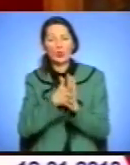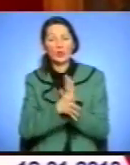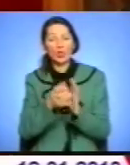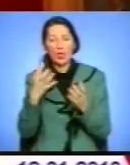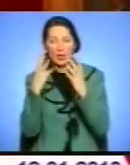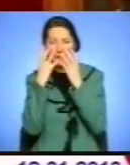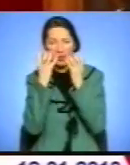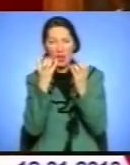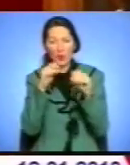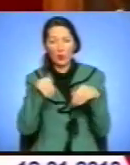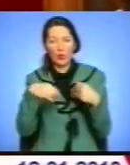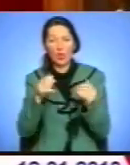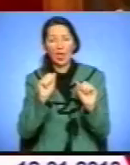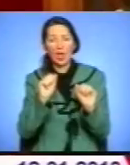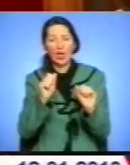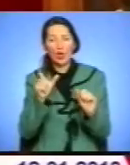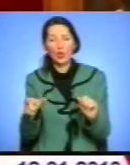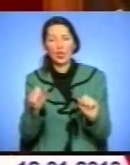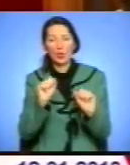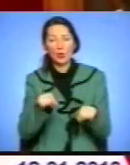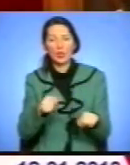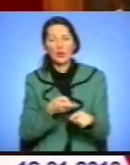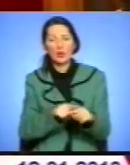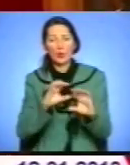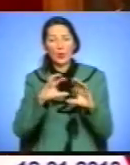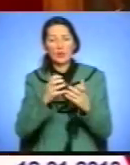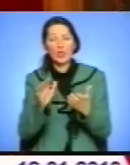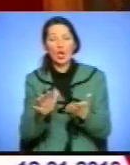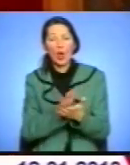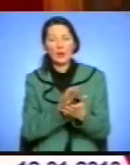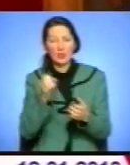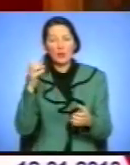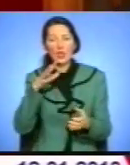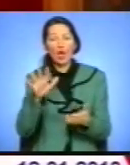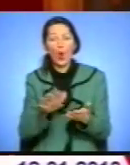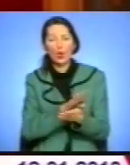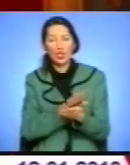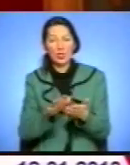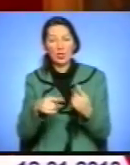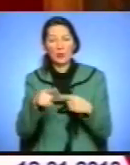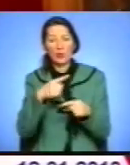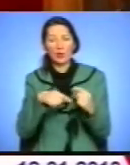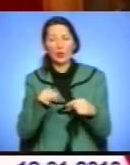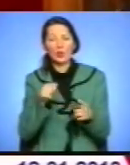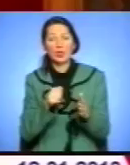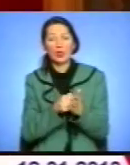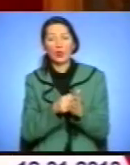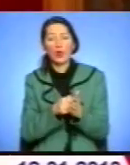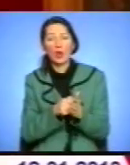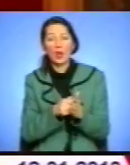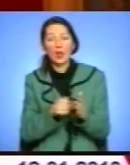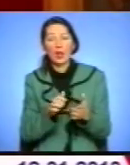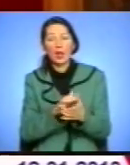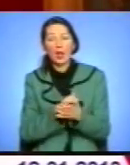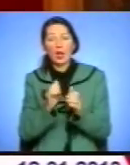людині можливість в цьому світлі очиститися і повернутися до гармонії життя з Богом, до